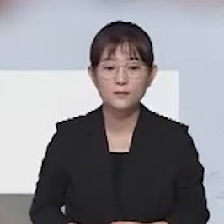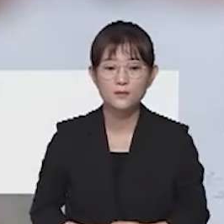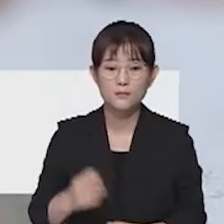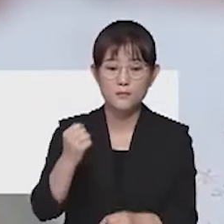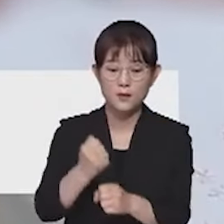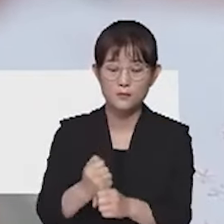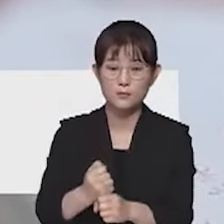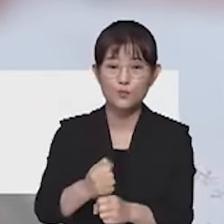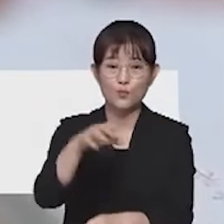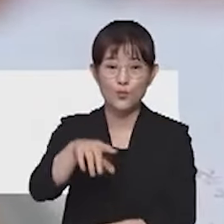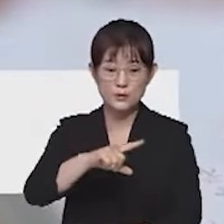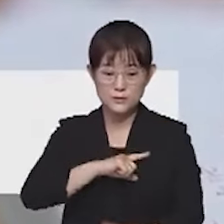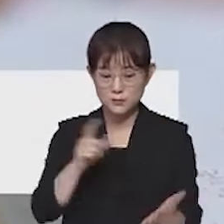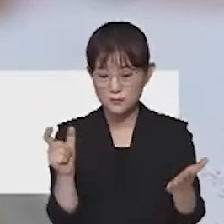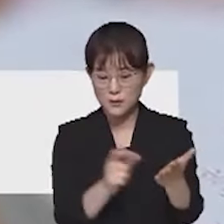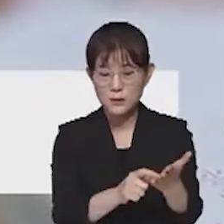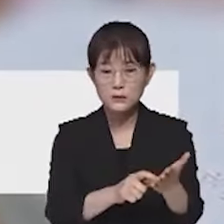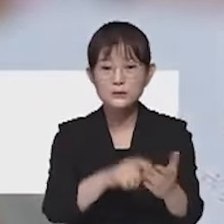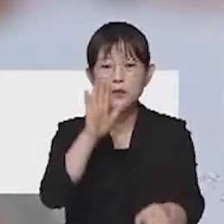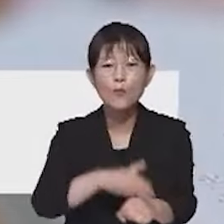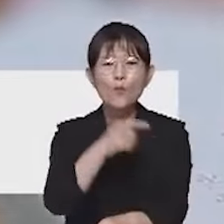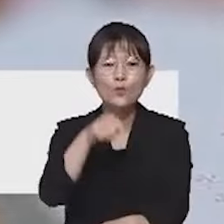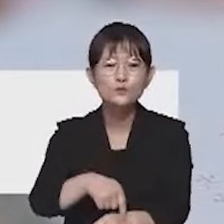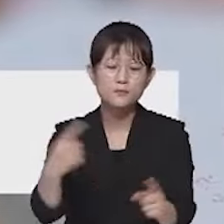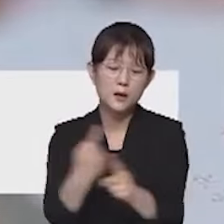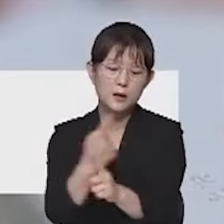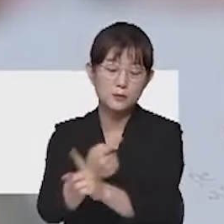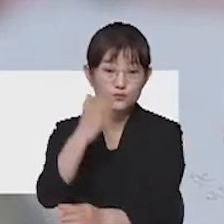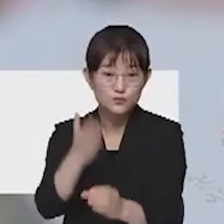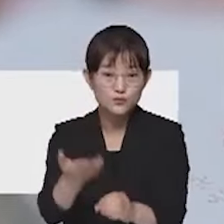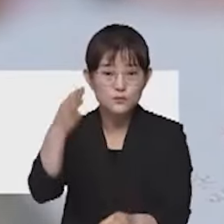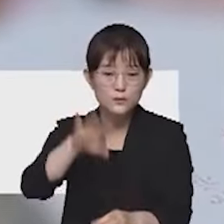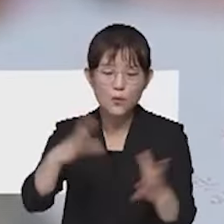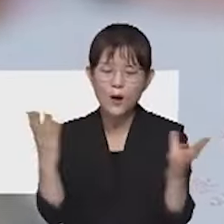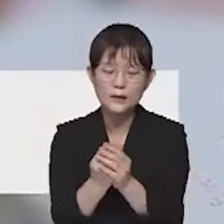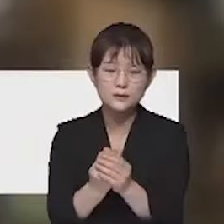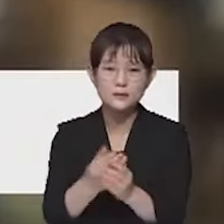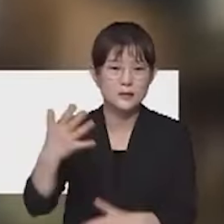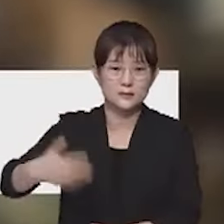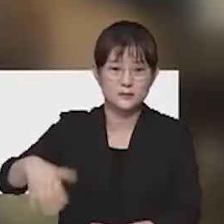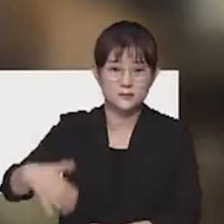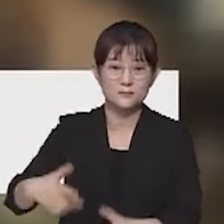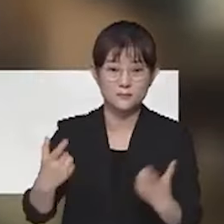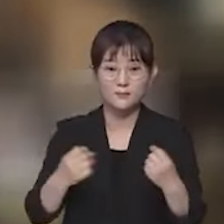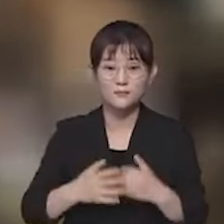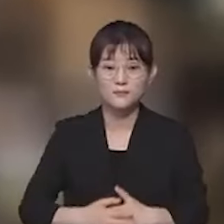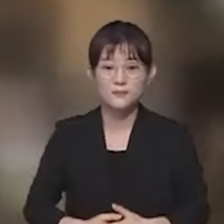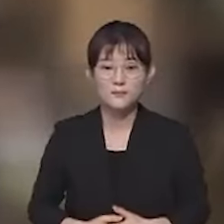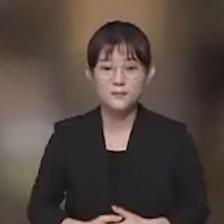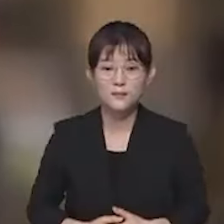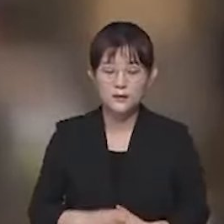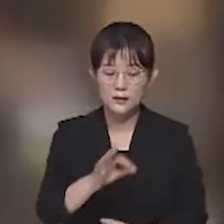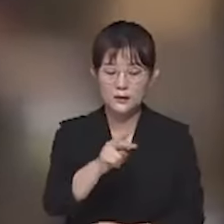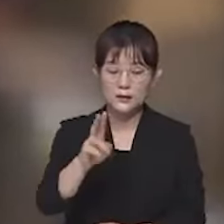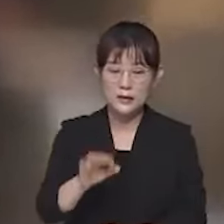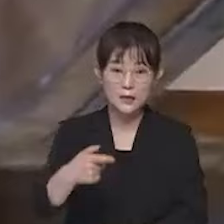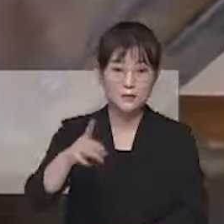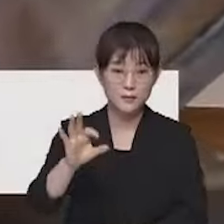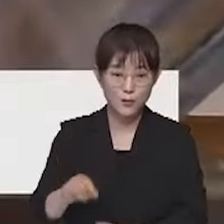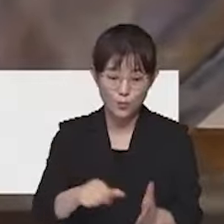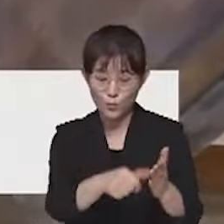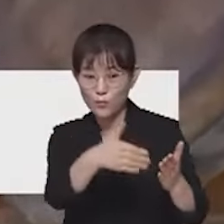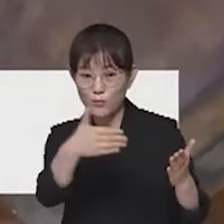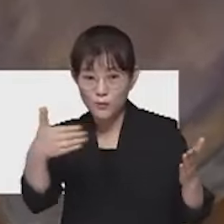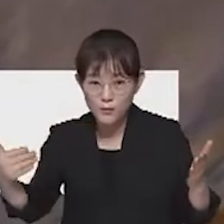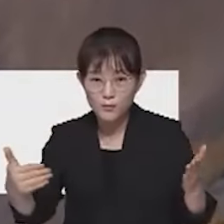됐더라고 수정을 수정을 하고 있었거든요 근데다는 못했던 거 같아요 양갱으로 유명한 광주의 한